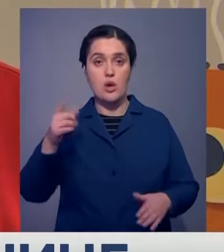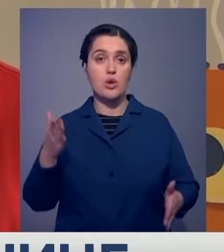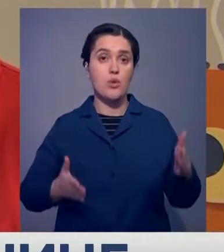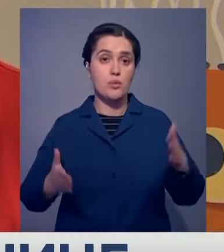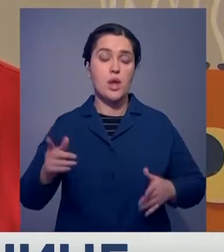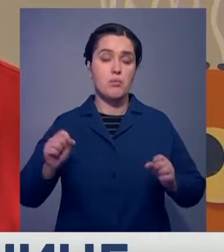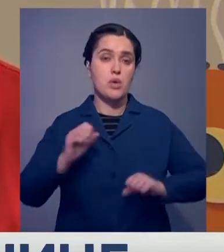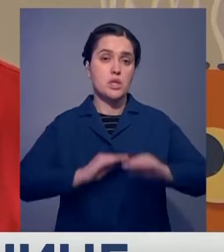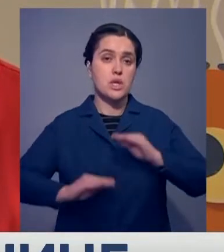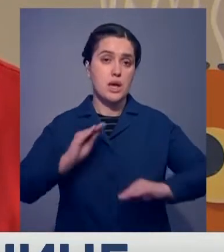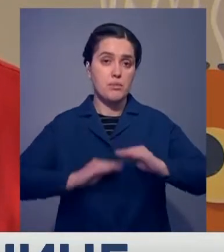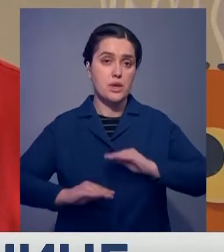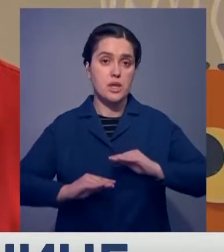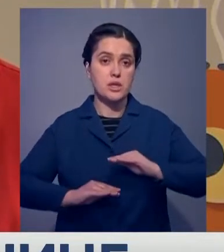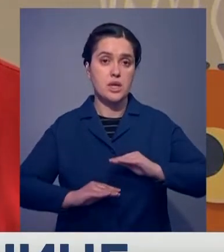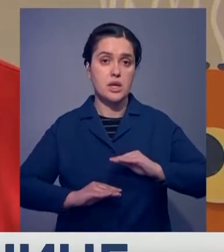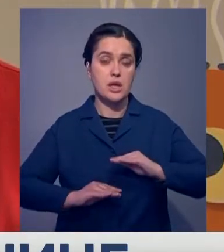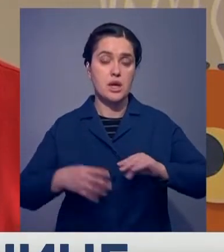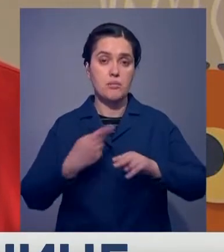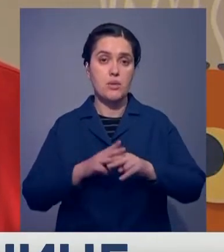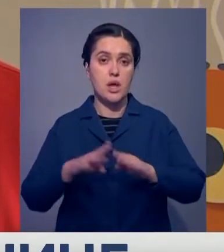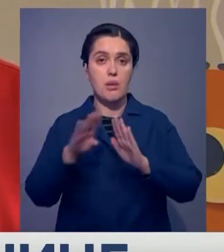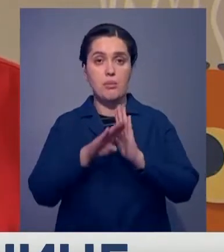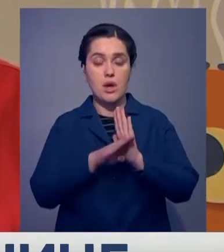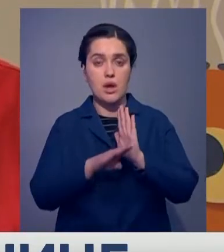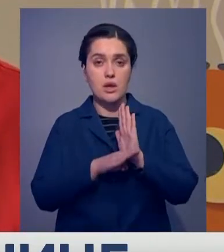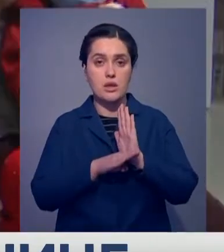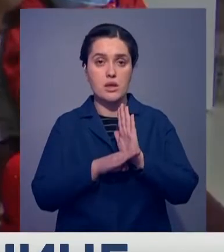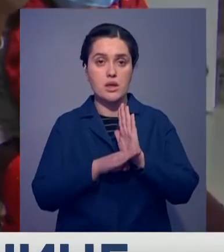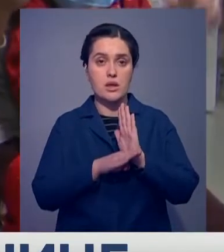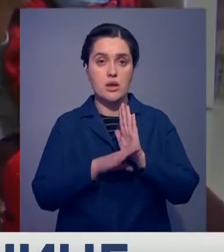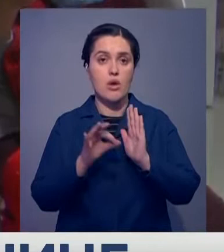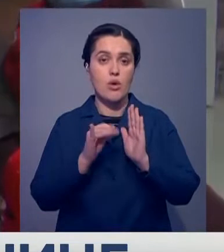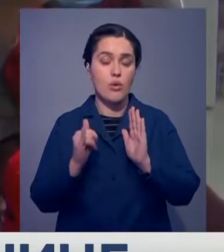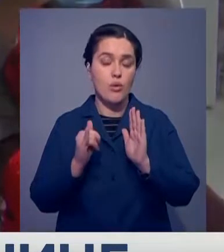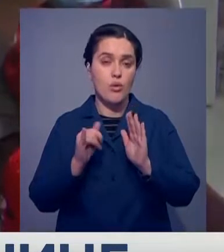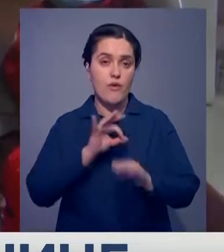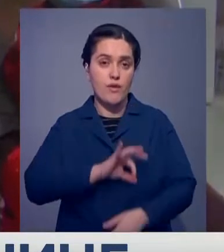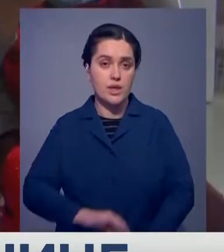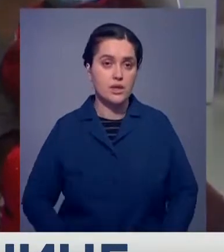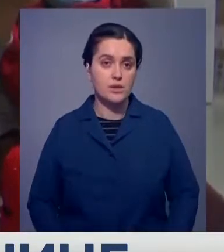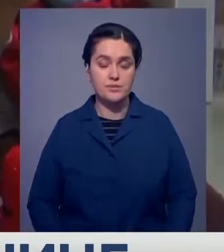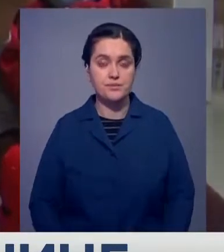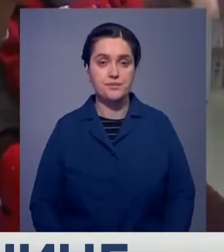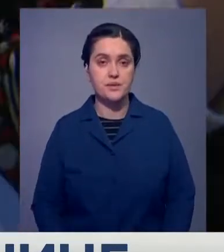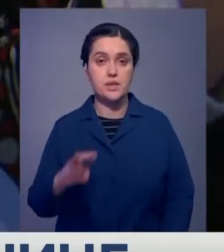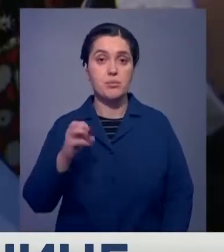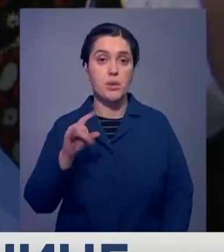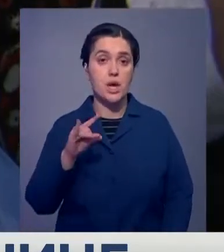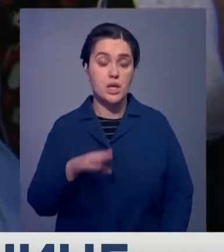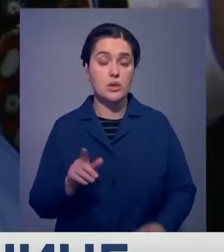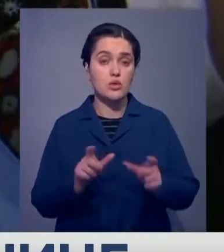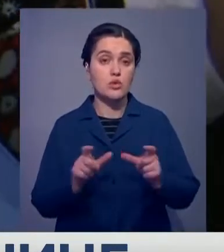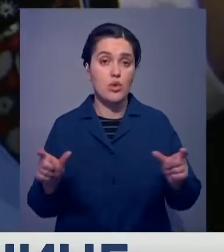собрать конструктор, который после этого живя запрограммирует, для них это вызывает такой вау-эффект. Smart School – это второй проект в детской больнице. Три